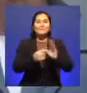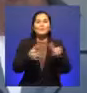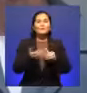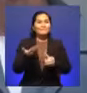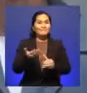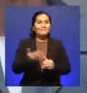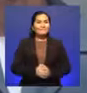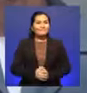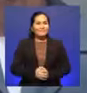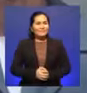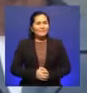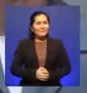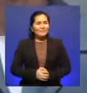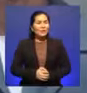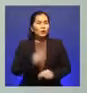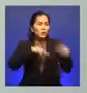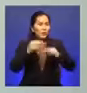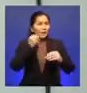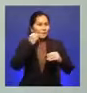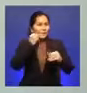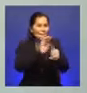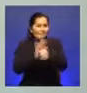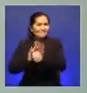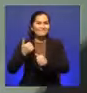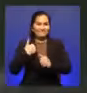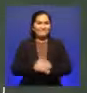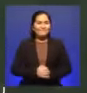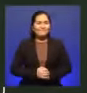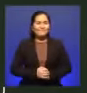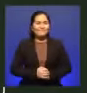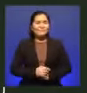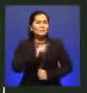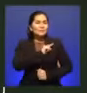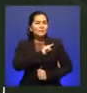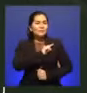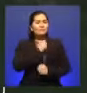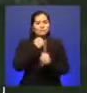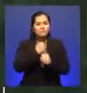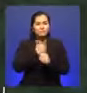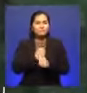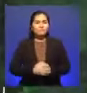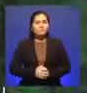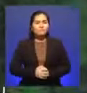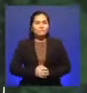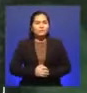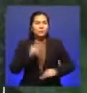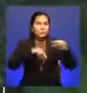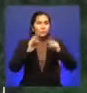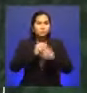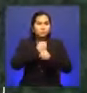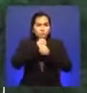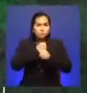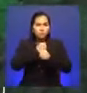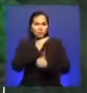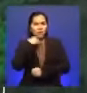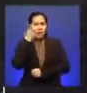ลองเทอมแคร์ดูแลถึงบ้านบทบาทที่ผมทำเนี่ยก็คือได้มีการดูแลผู้สูงอายุที่มีภ